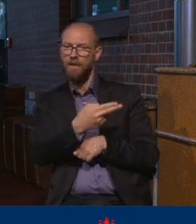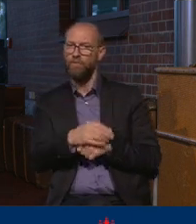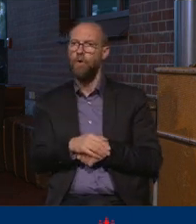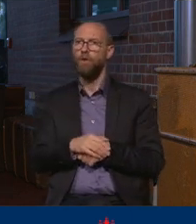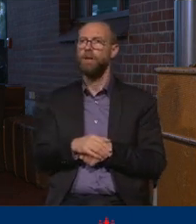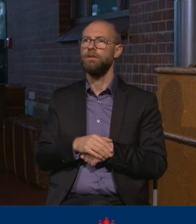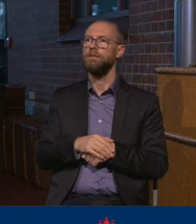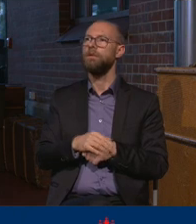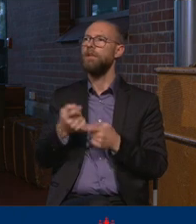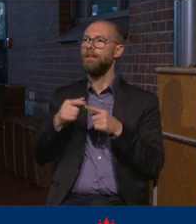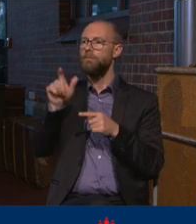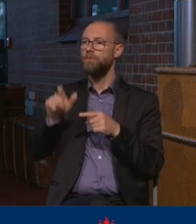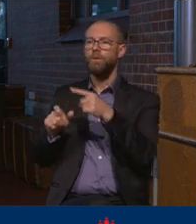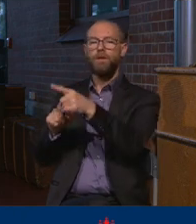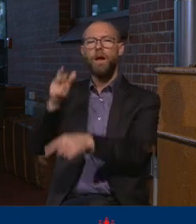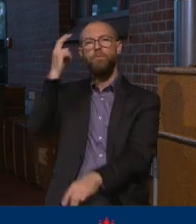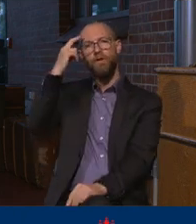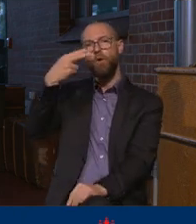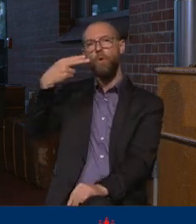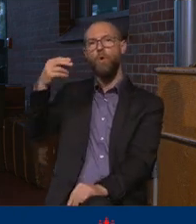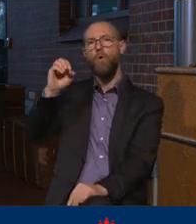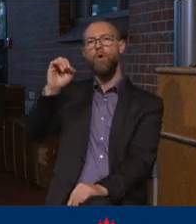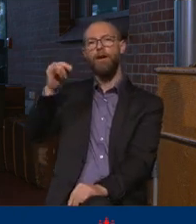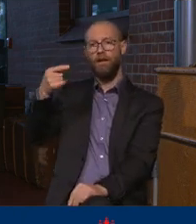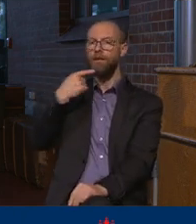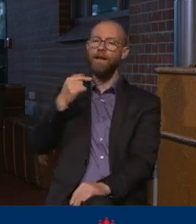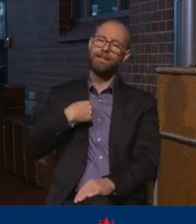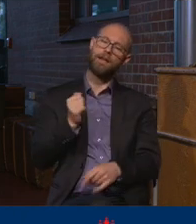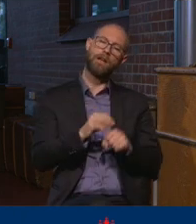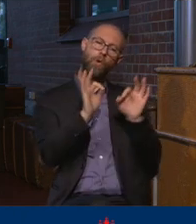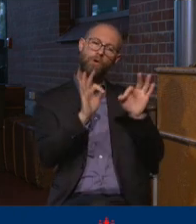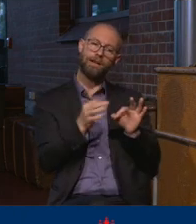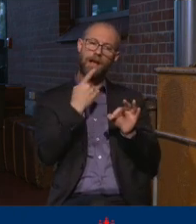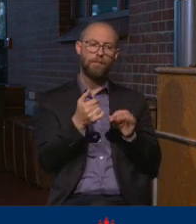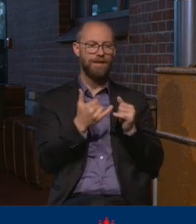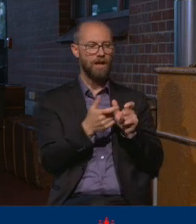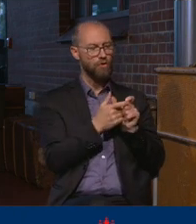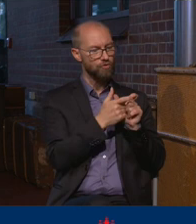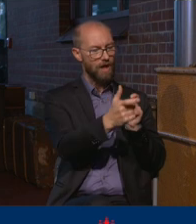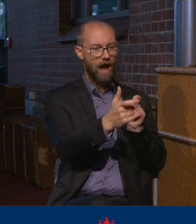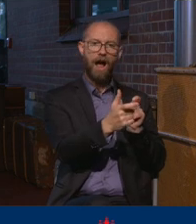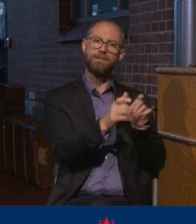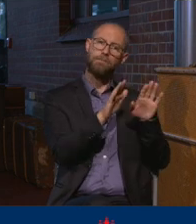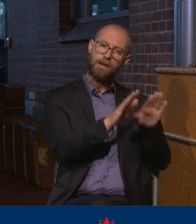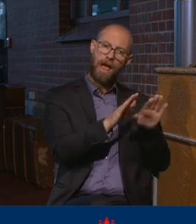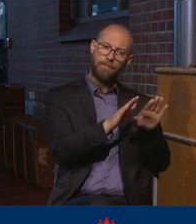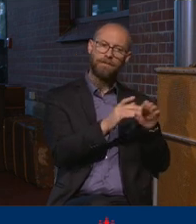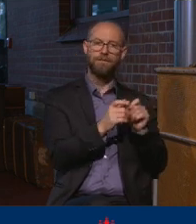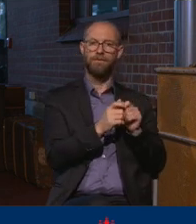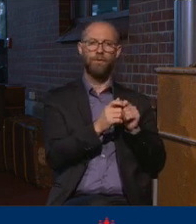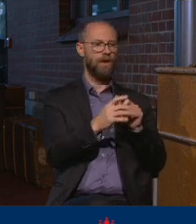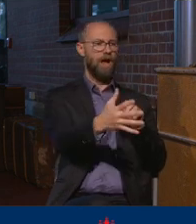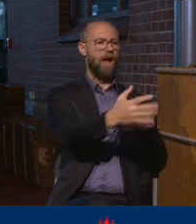etwas sagen kann wir werden jetzt nicht irgendwelche straßen abhängen damit menschen nicht mehr zu ihren arbeitsplätzen